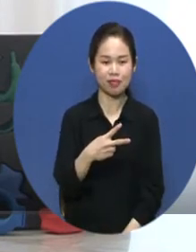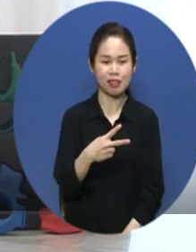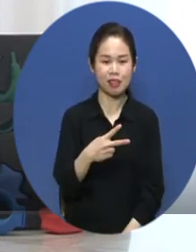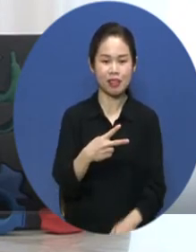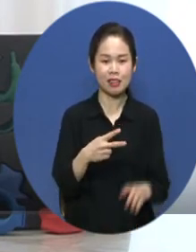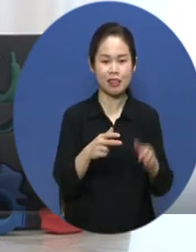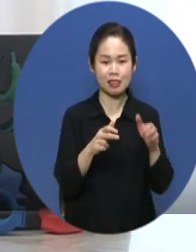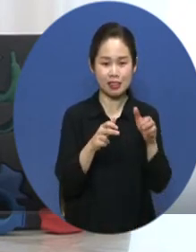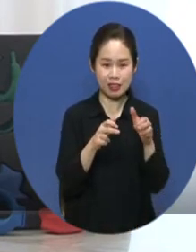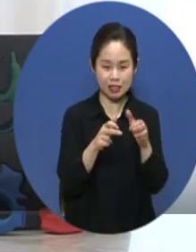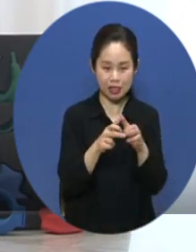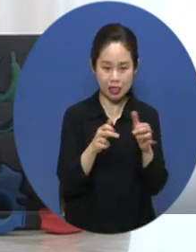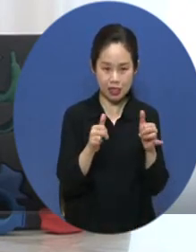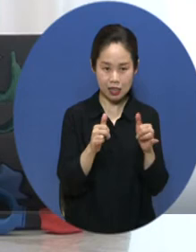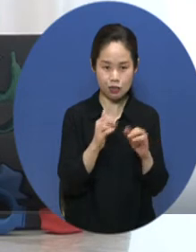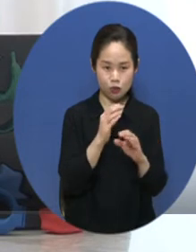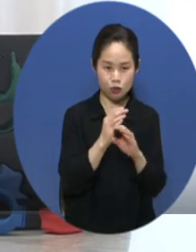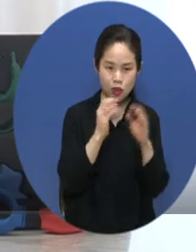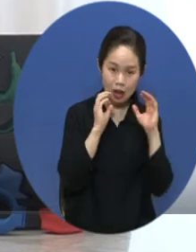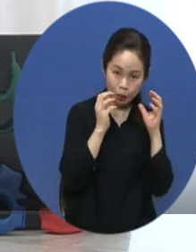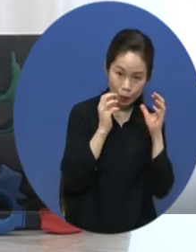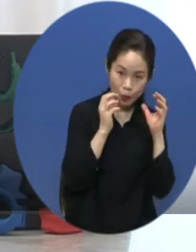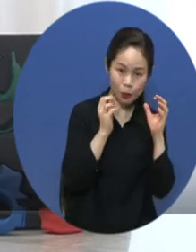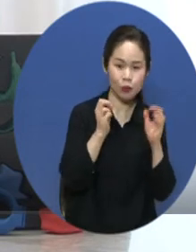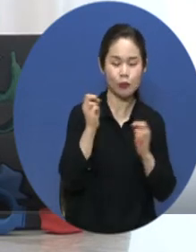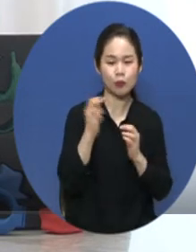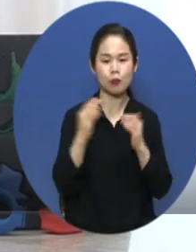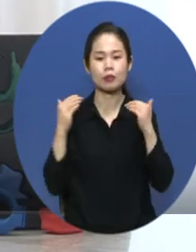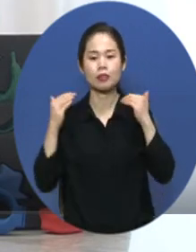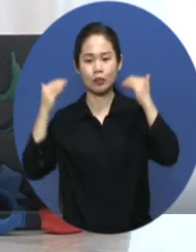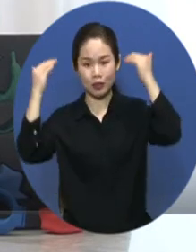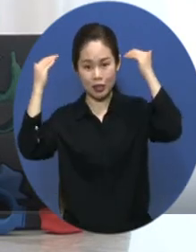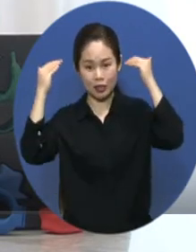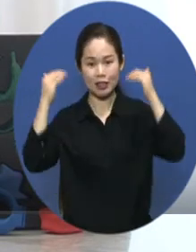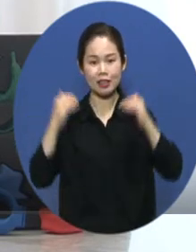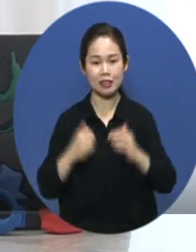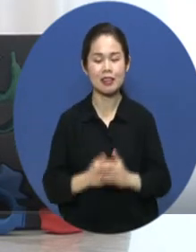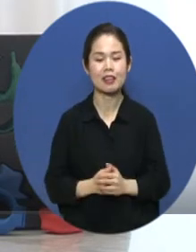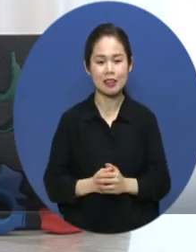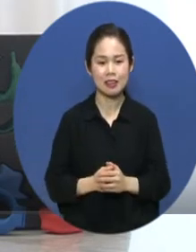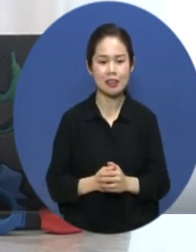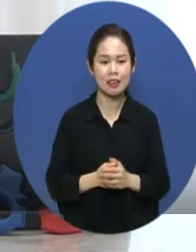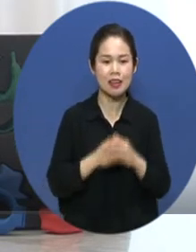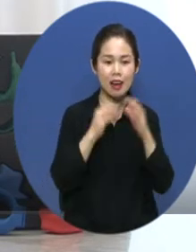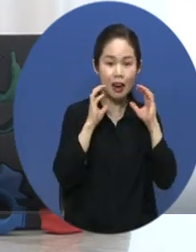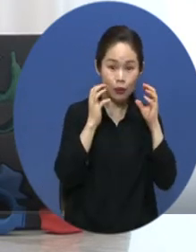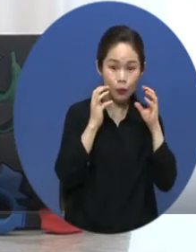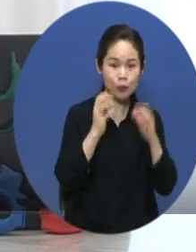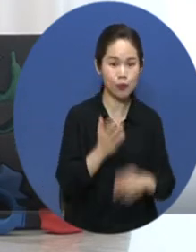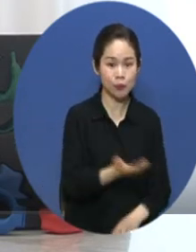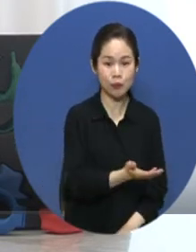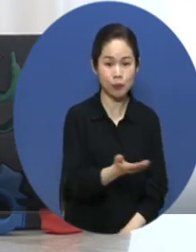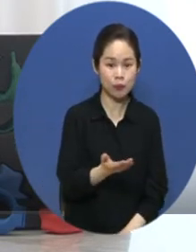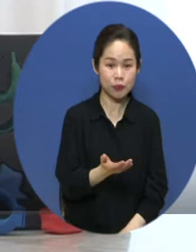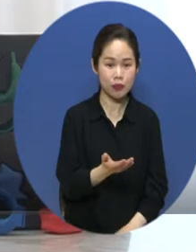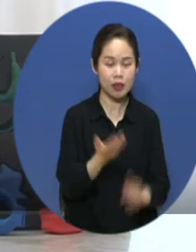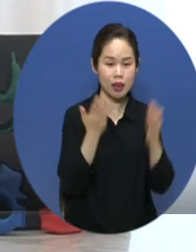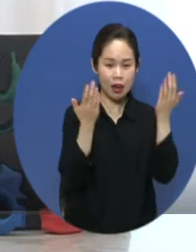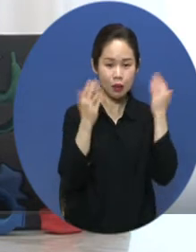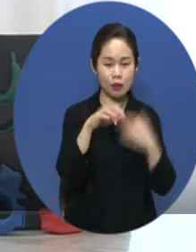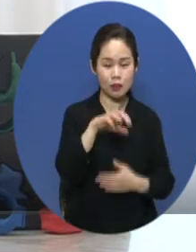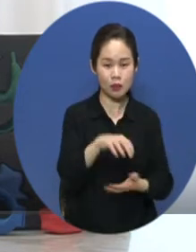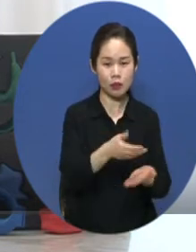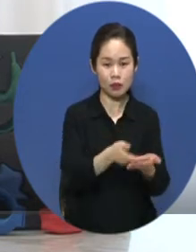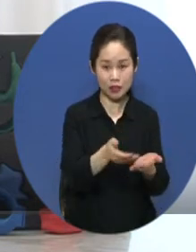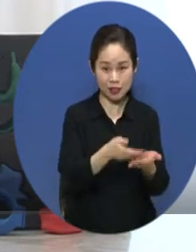중에서도 이제 아동들, 그리고 두 번째로는 직장인분들인데, 아동들 같은 경우는 이제 학교에서